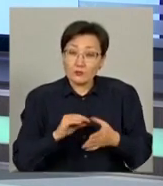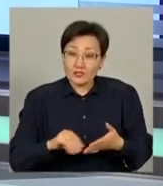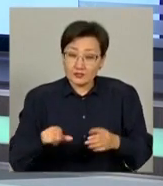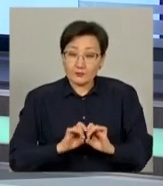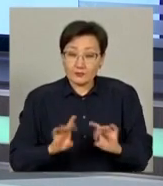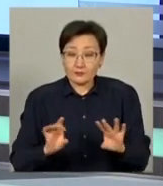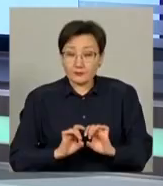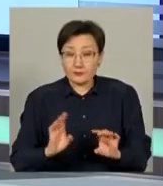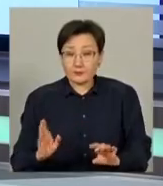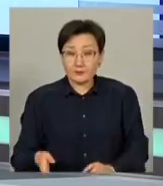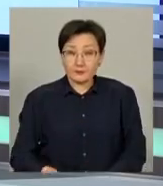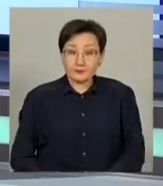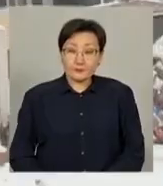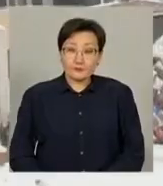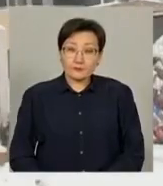тілші тыңдап қайтты.